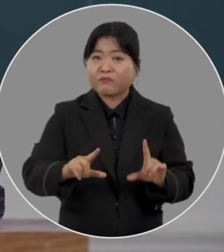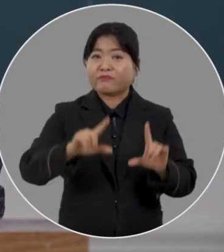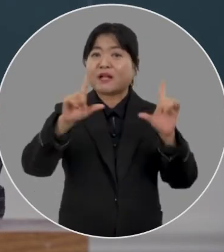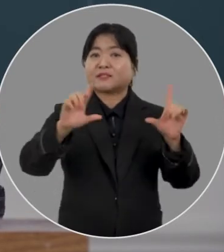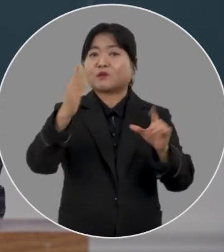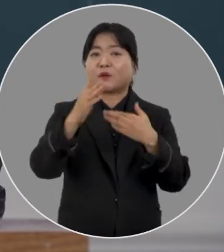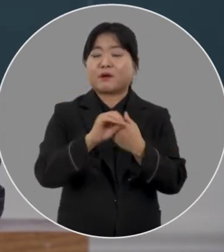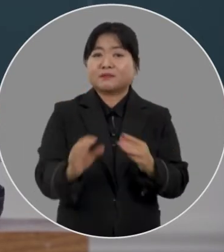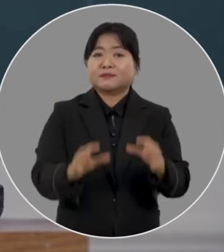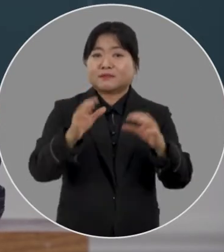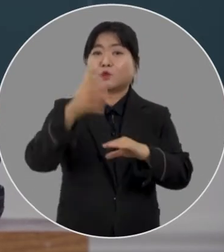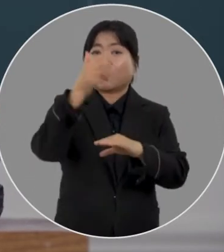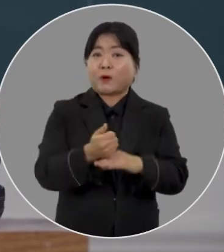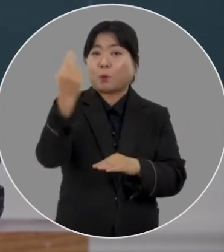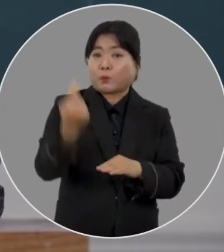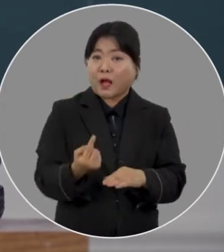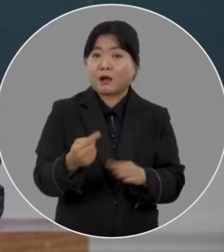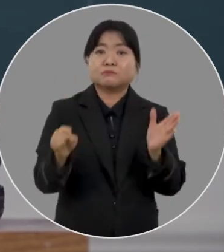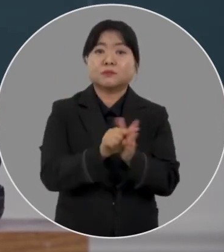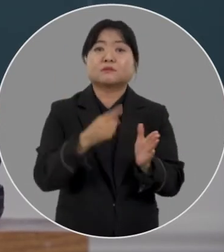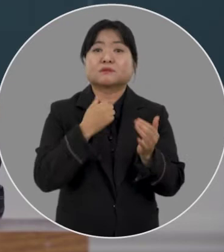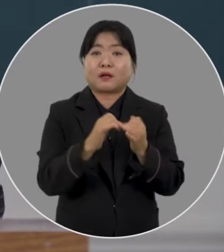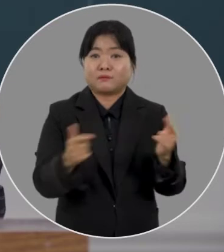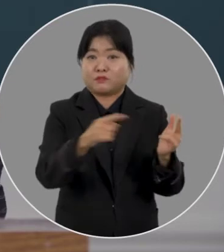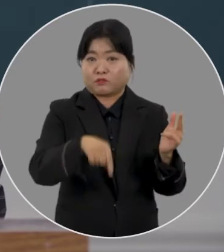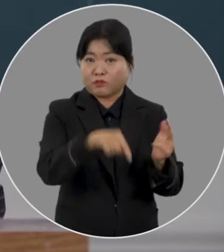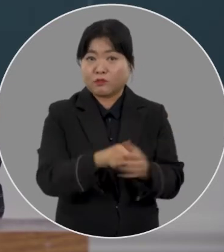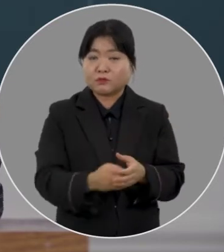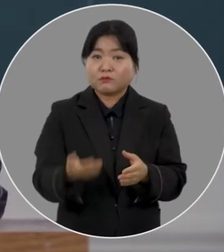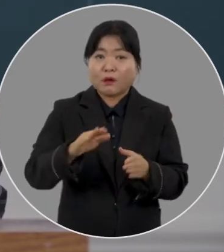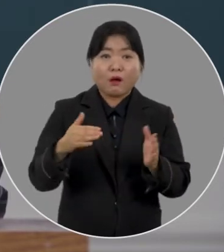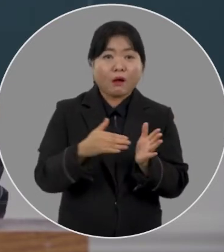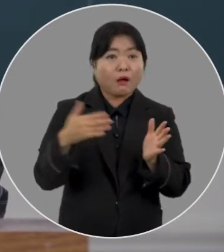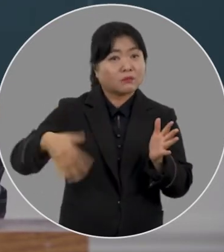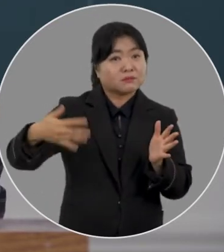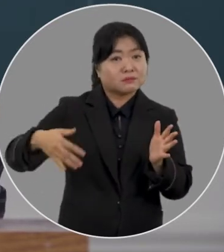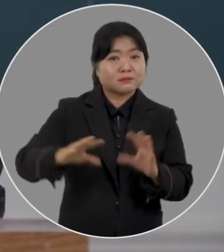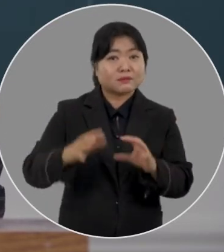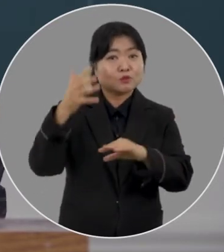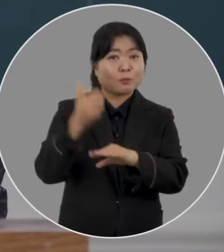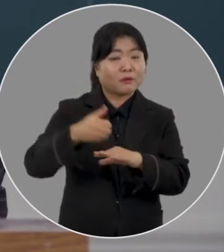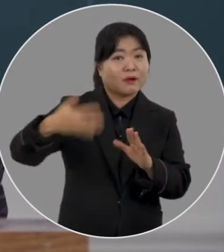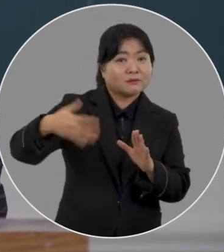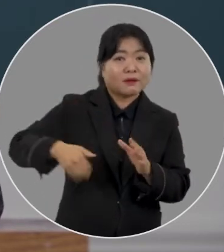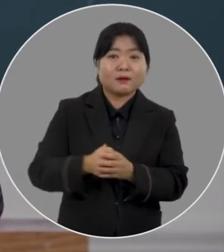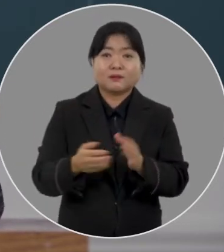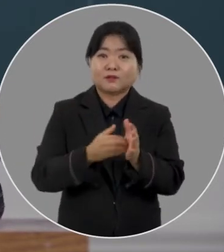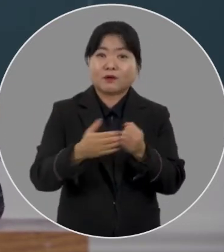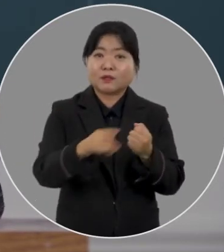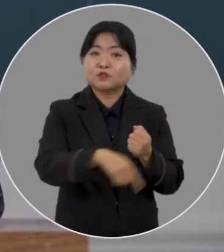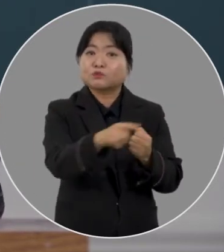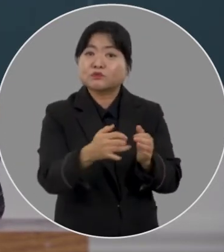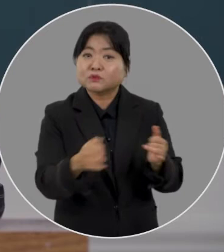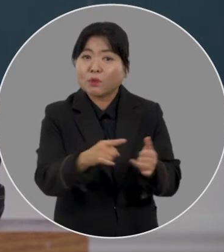어떤 날짜가 되면 세상이 종말이 온다라고 믿던 사람들이었어요. 근데 네. 아직까지 이제 세상이 종말이 오지 않았잖아요. 그러니까